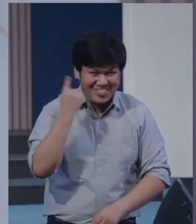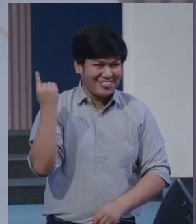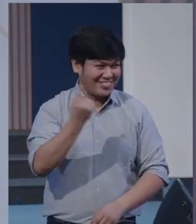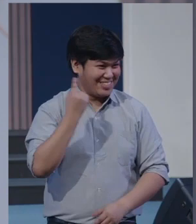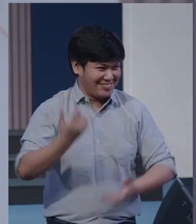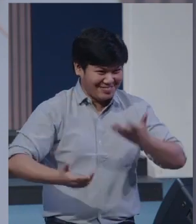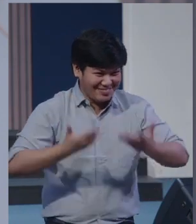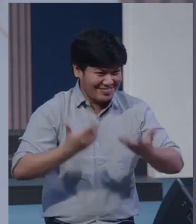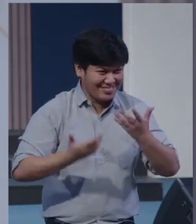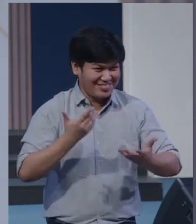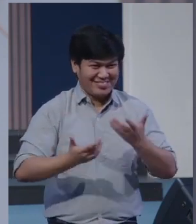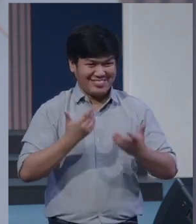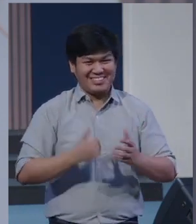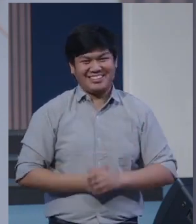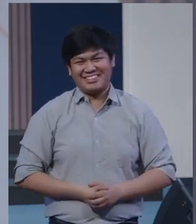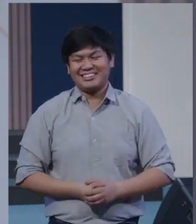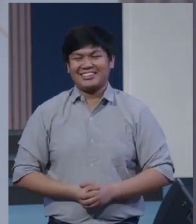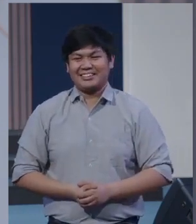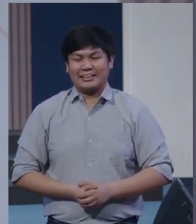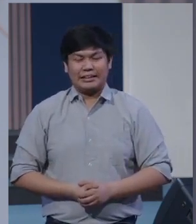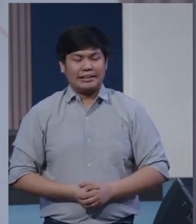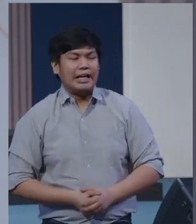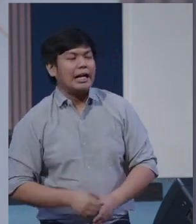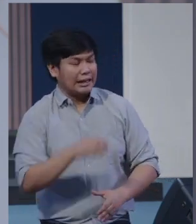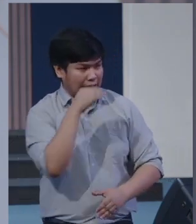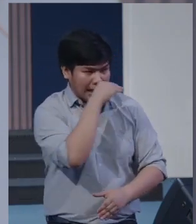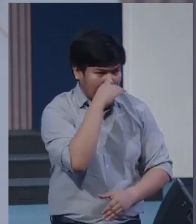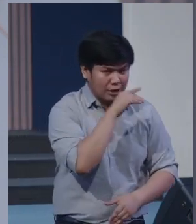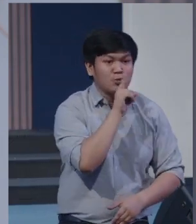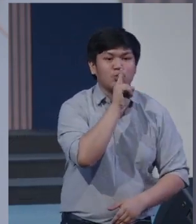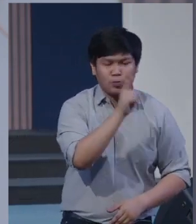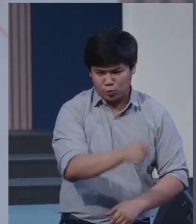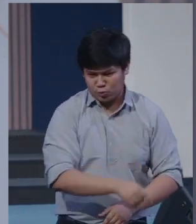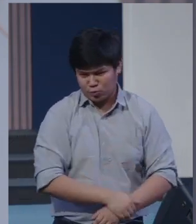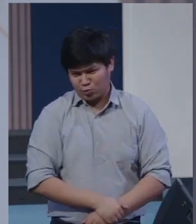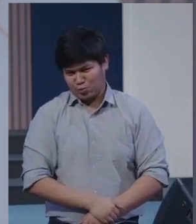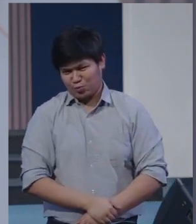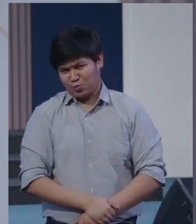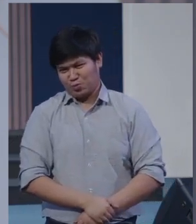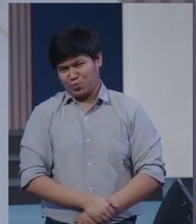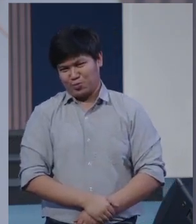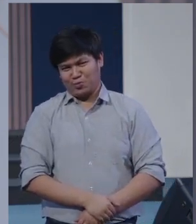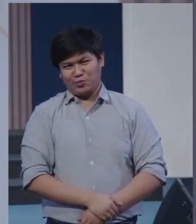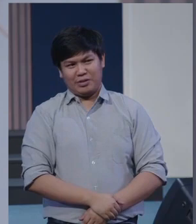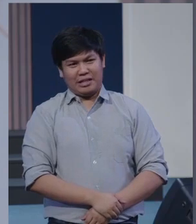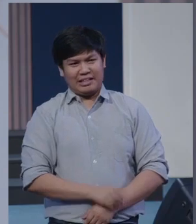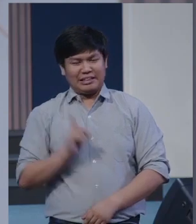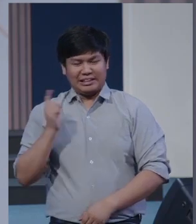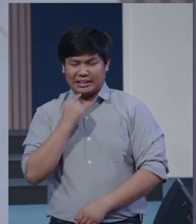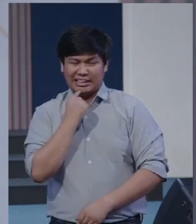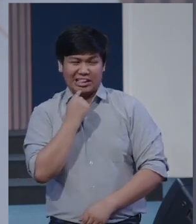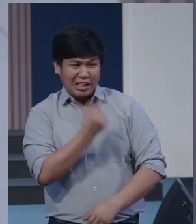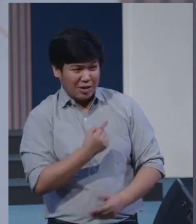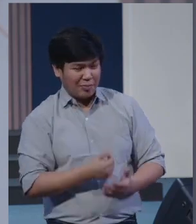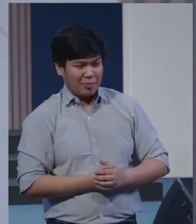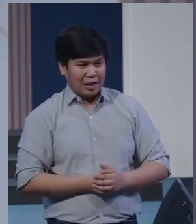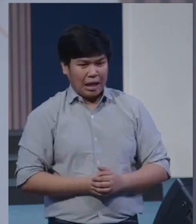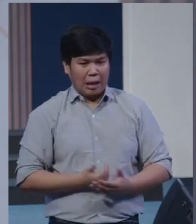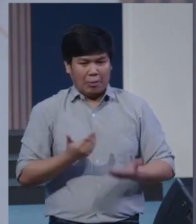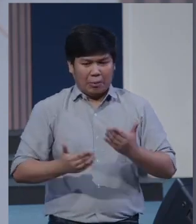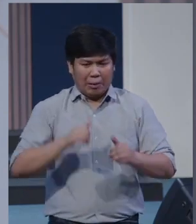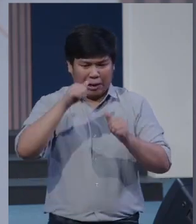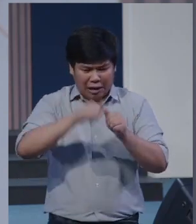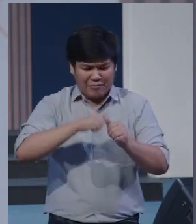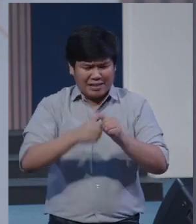yangang salita na yan li po siya ' ba no parang Inosente po parang araw-araw